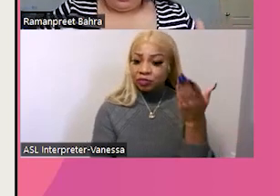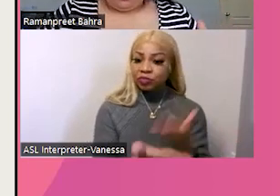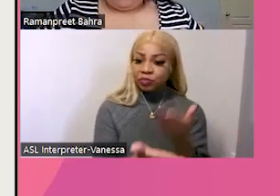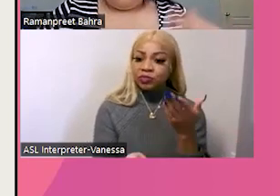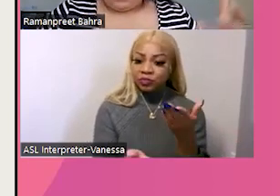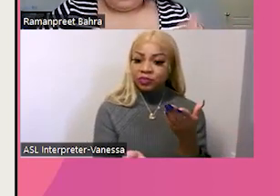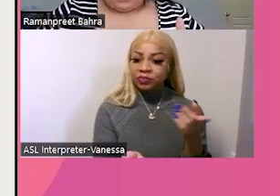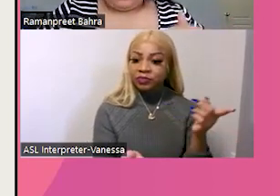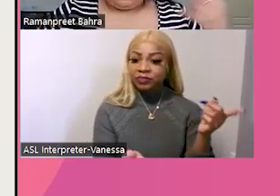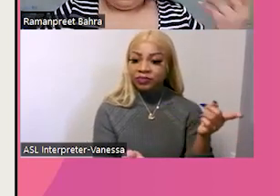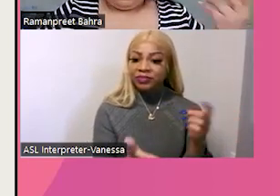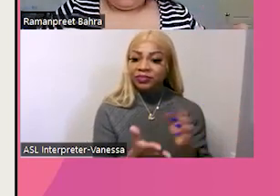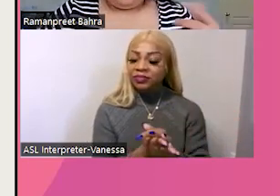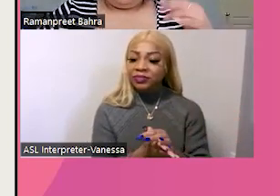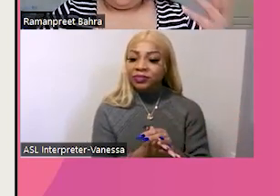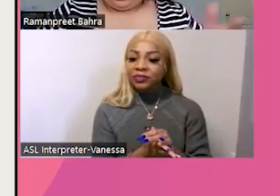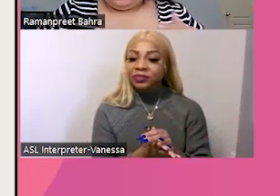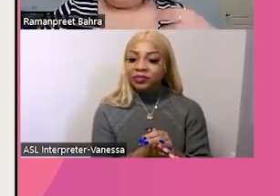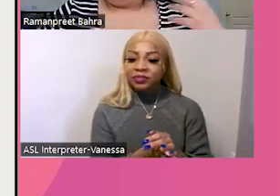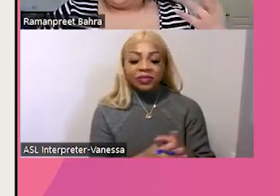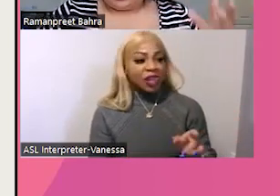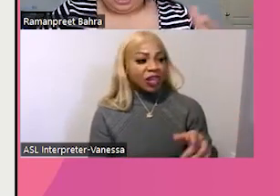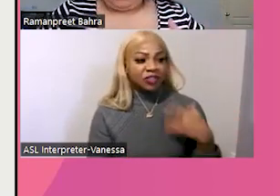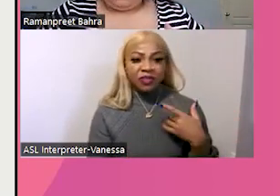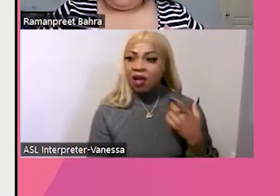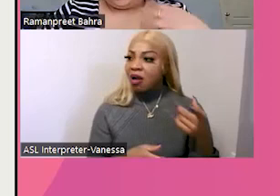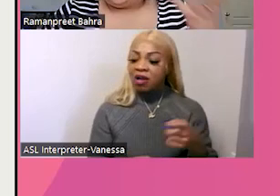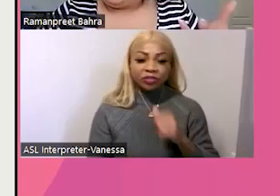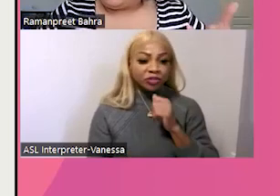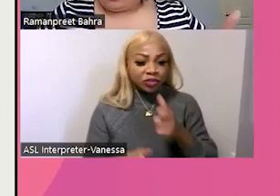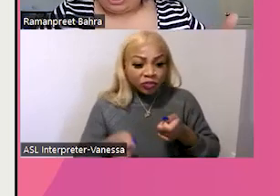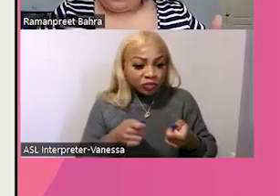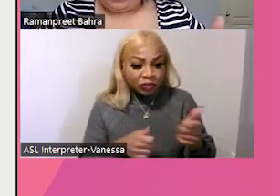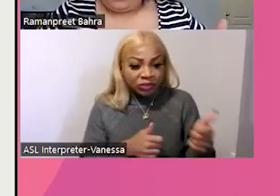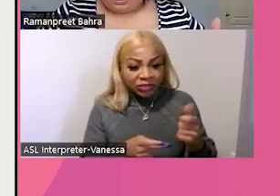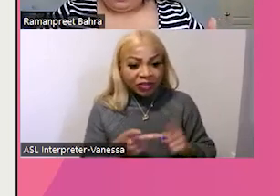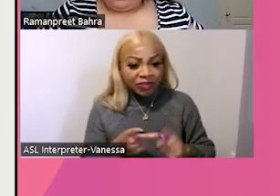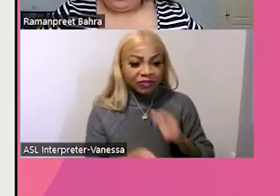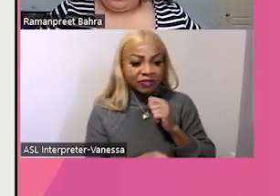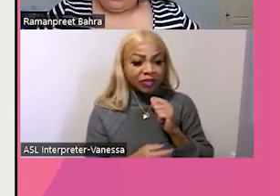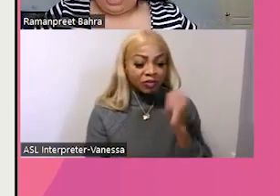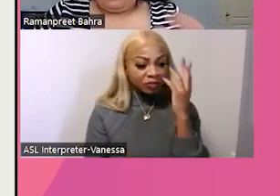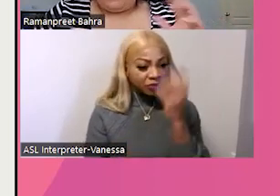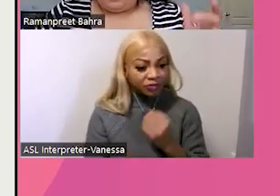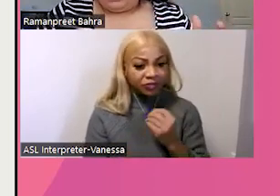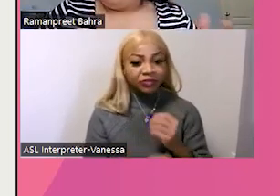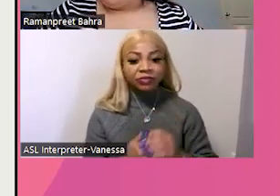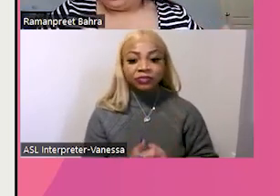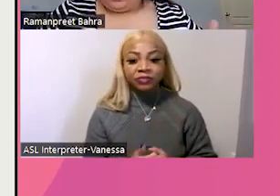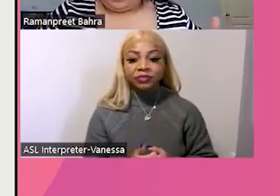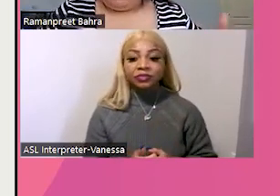donc, revient à cet amalgame de la grosseur comme étant hors contrôle, inactif,